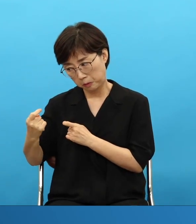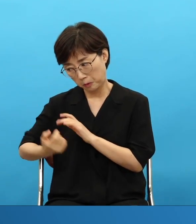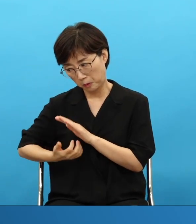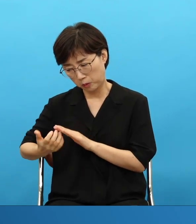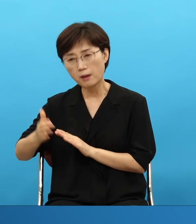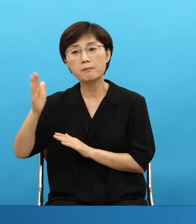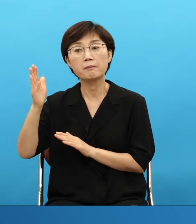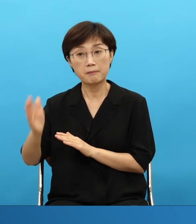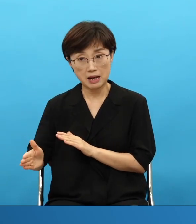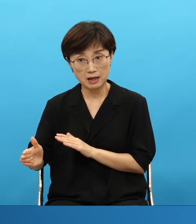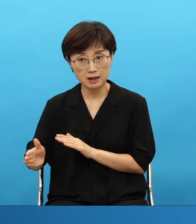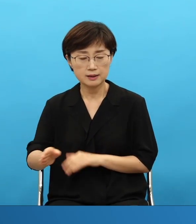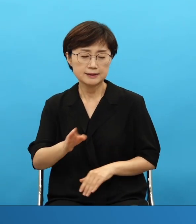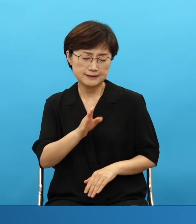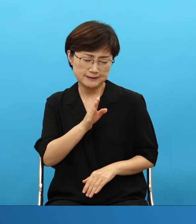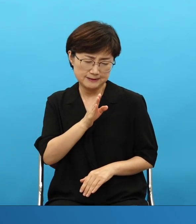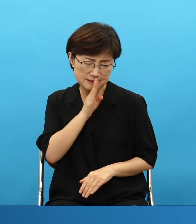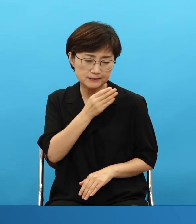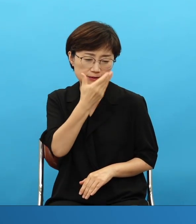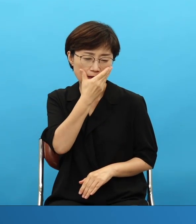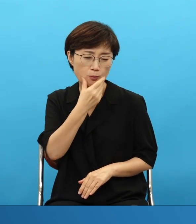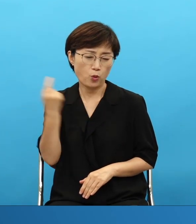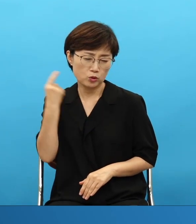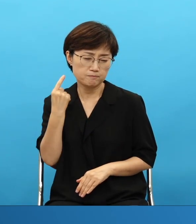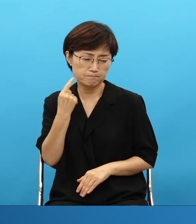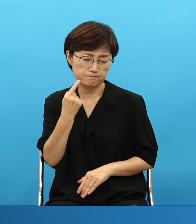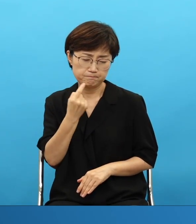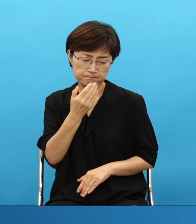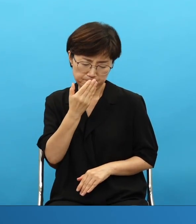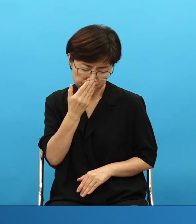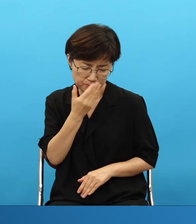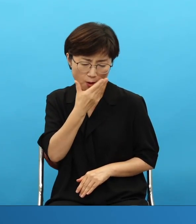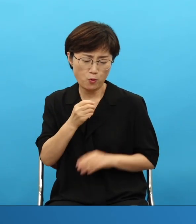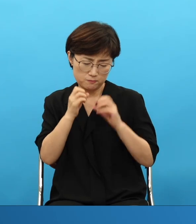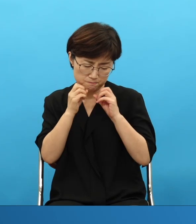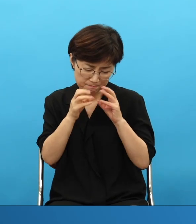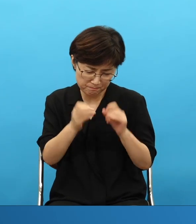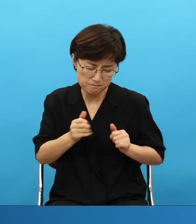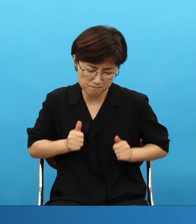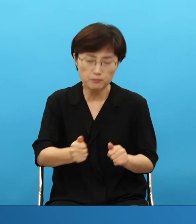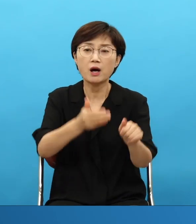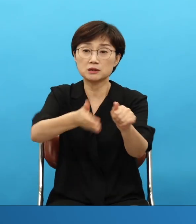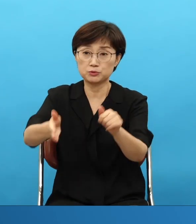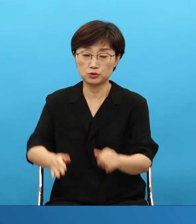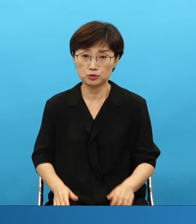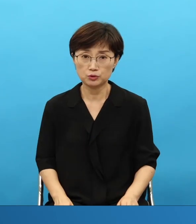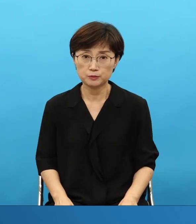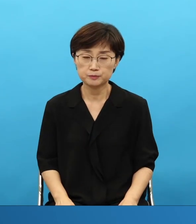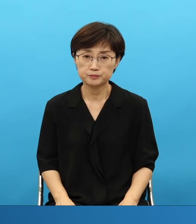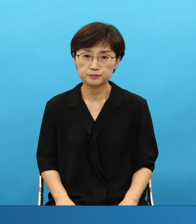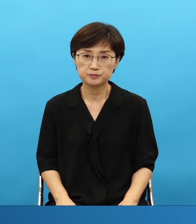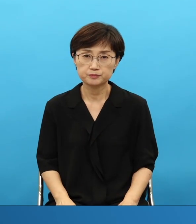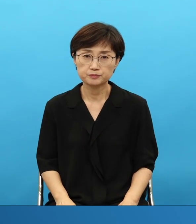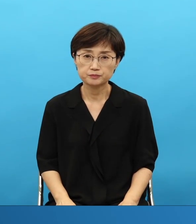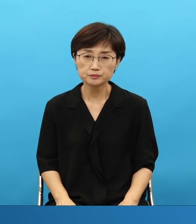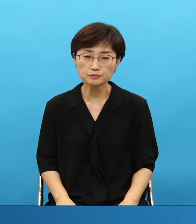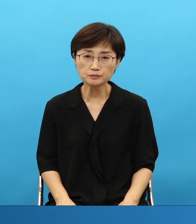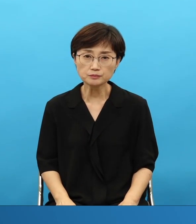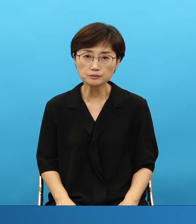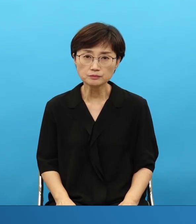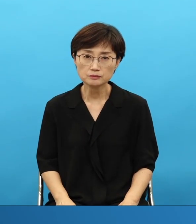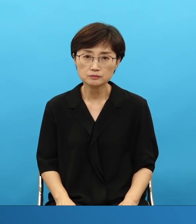복음을 전해라. Pastors, don't be tempted by anything else. Really proclaim the gospel. 이거는 오늘 그냥 기도하셔야 됩니다. You must pray for this